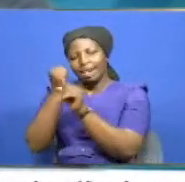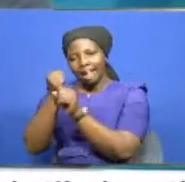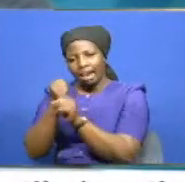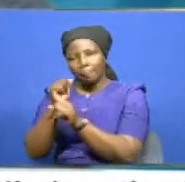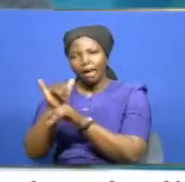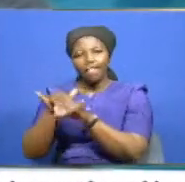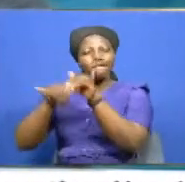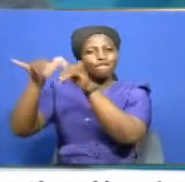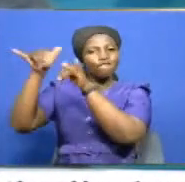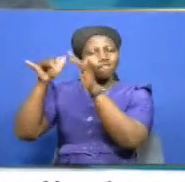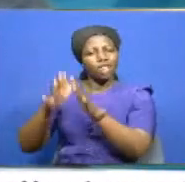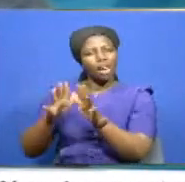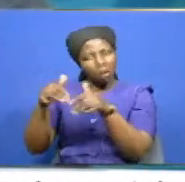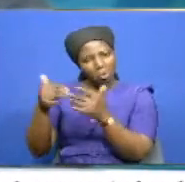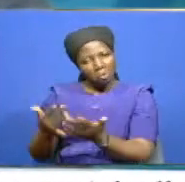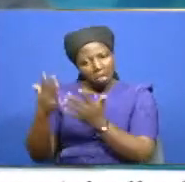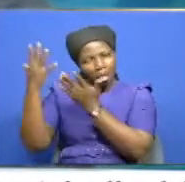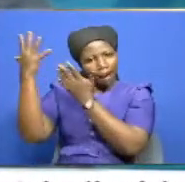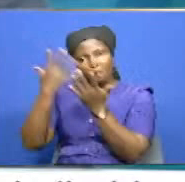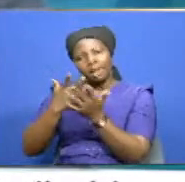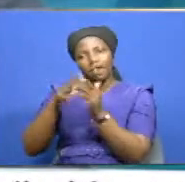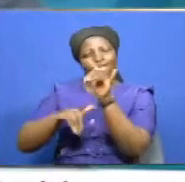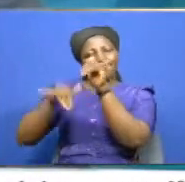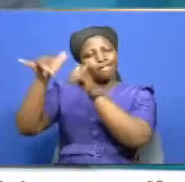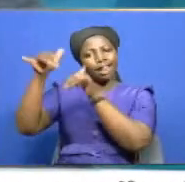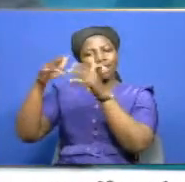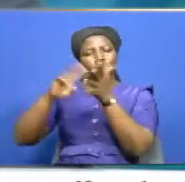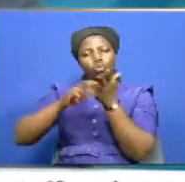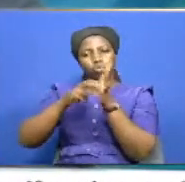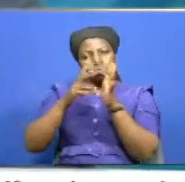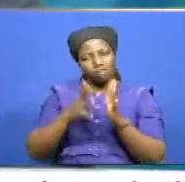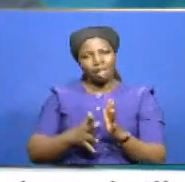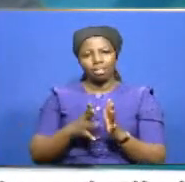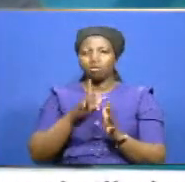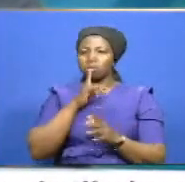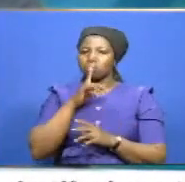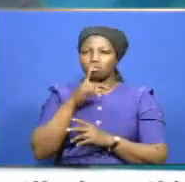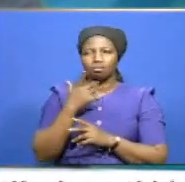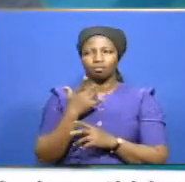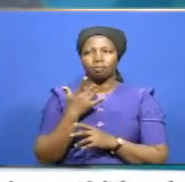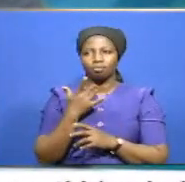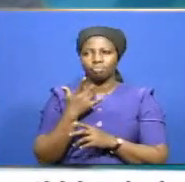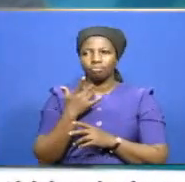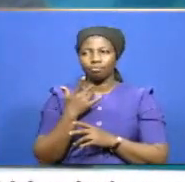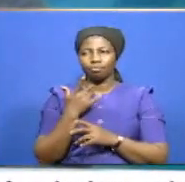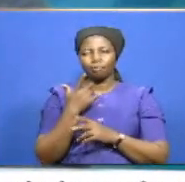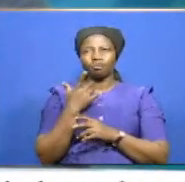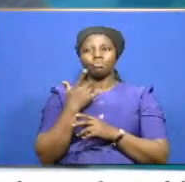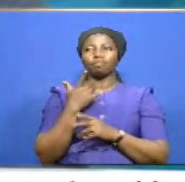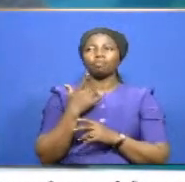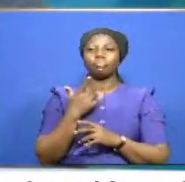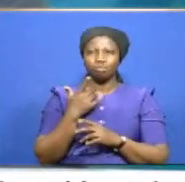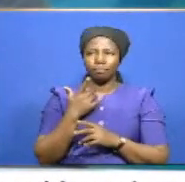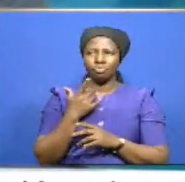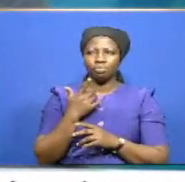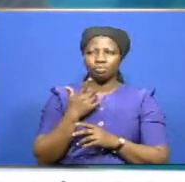ameenda, but tunataka wa youth waone hapo kuna employment, is a big employment